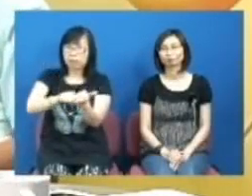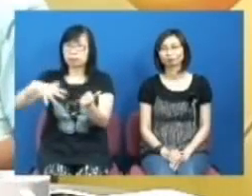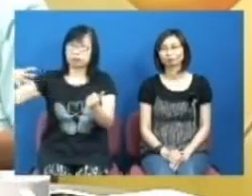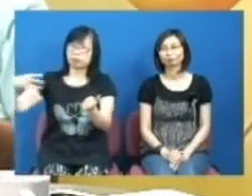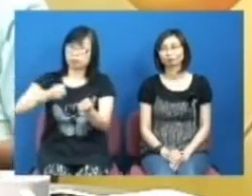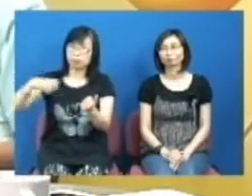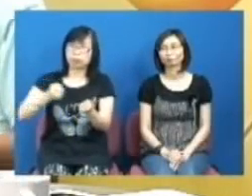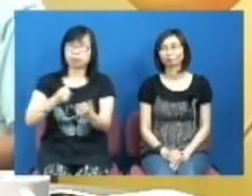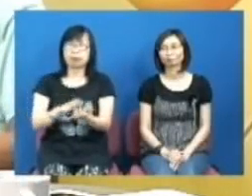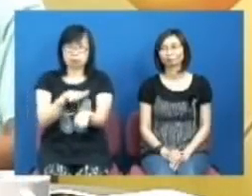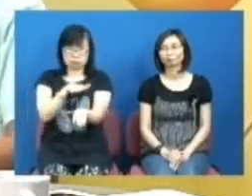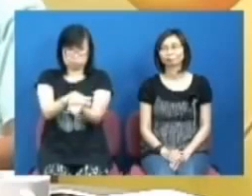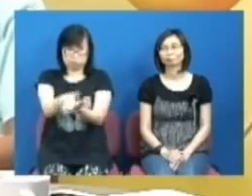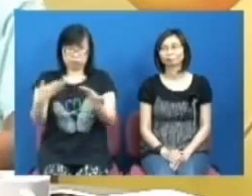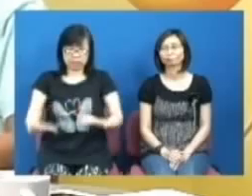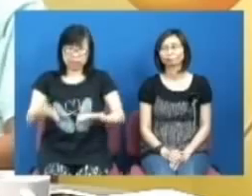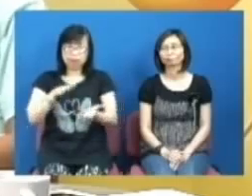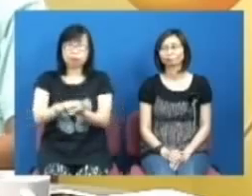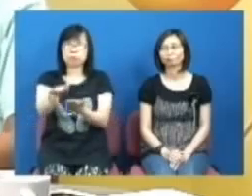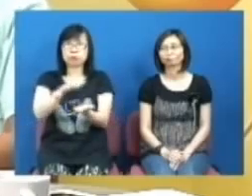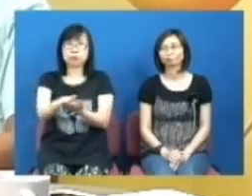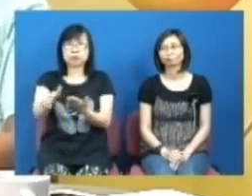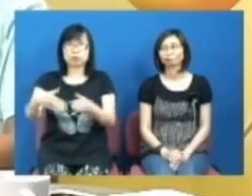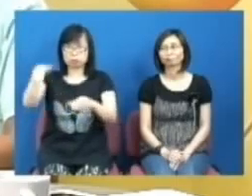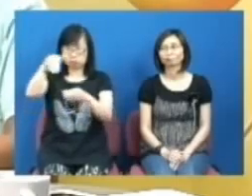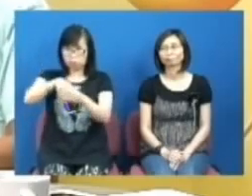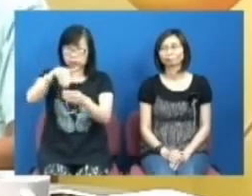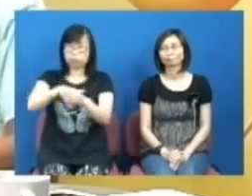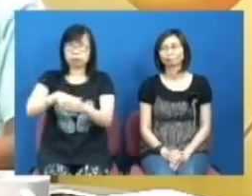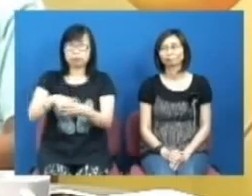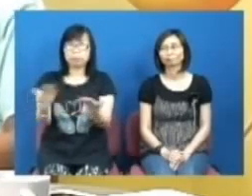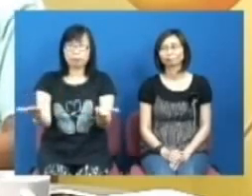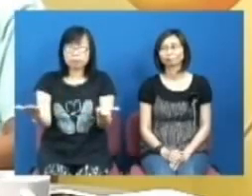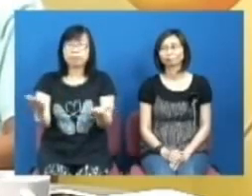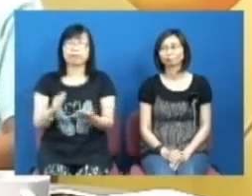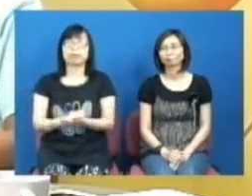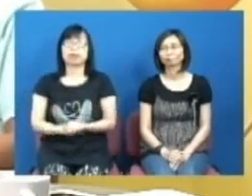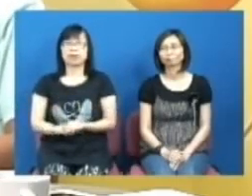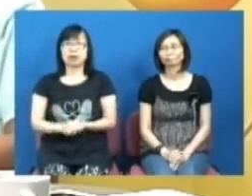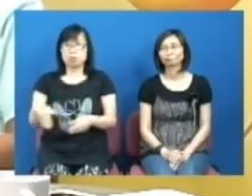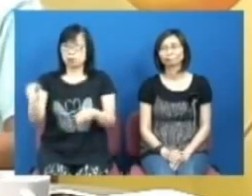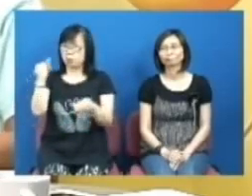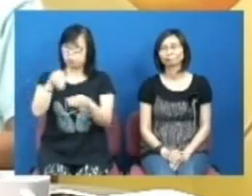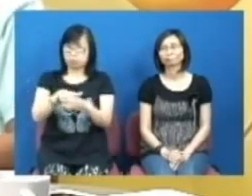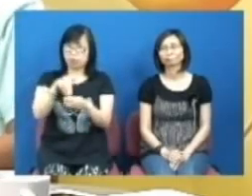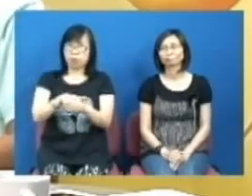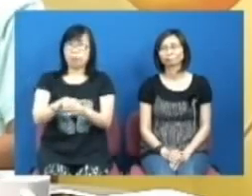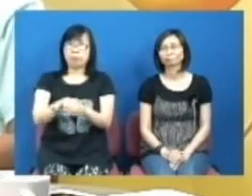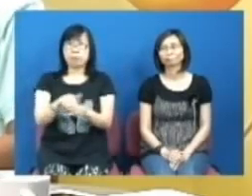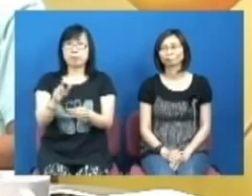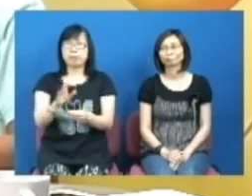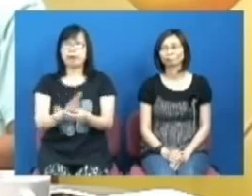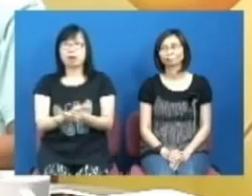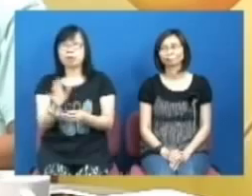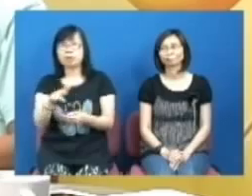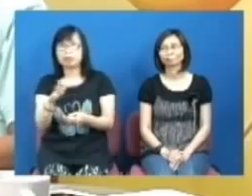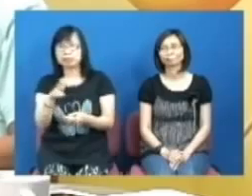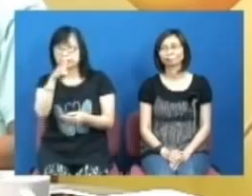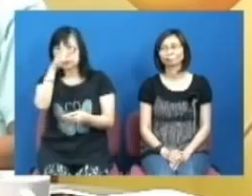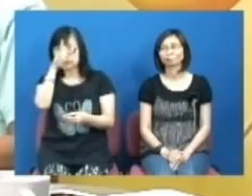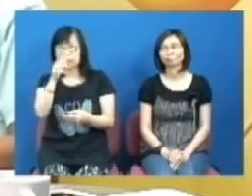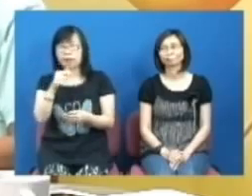你取消了這個人的選舉權怎麼行？即選舉不是 話某啲候選人或者政客去